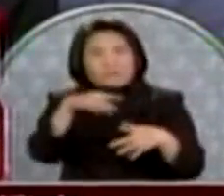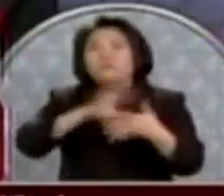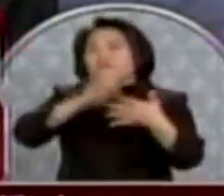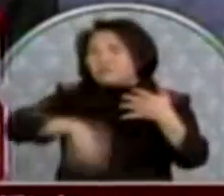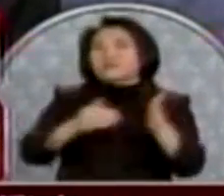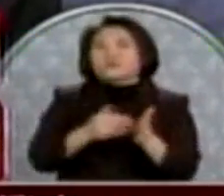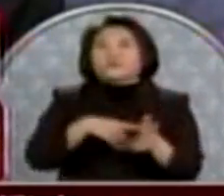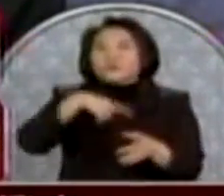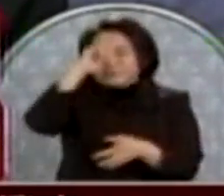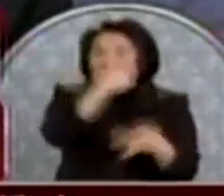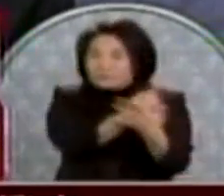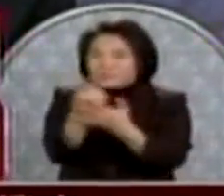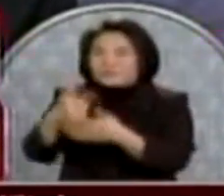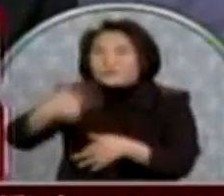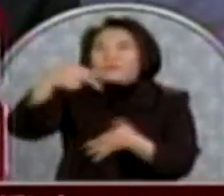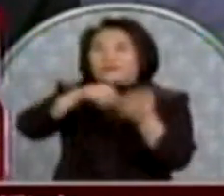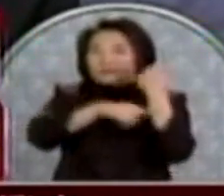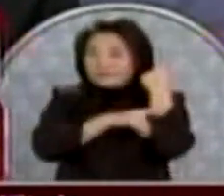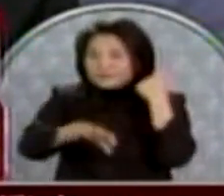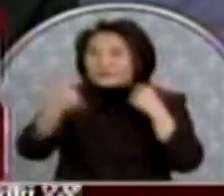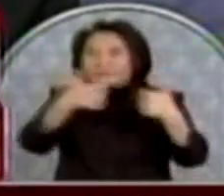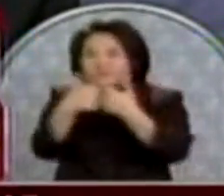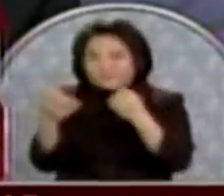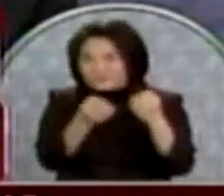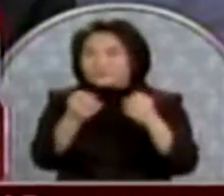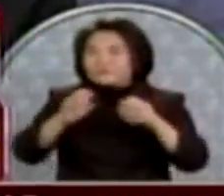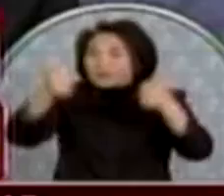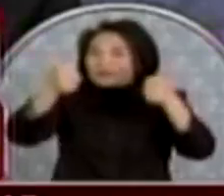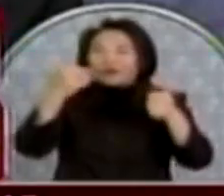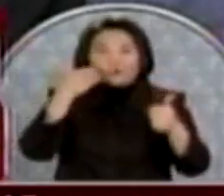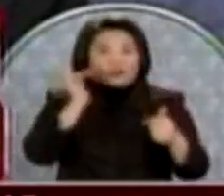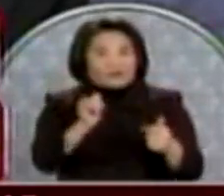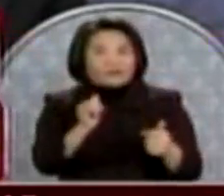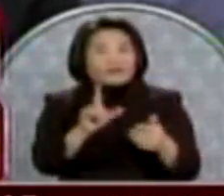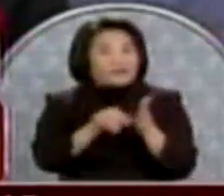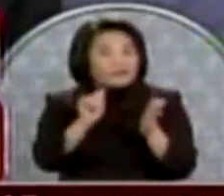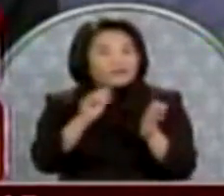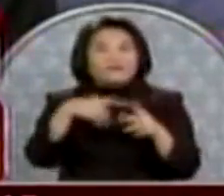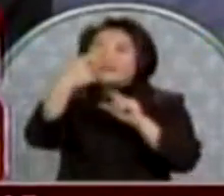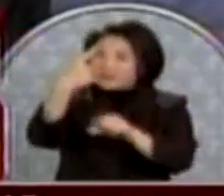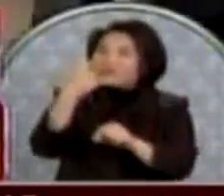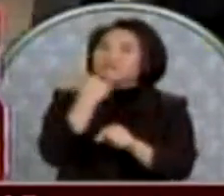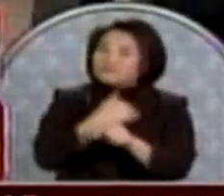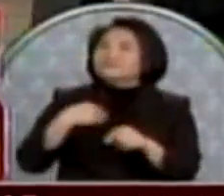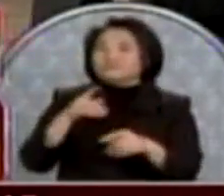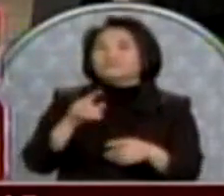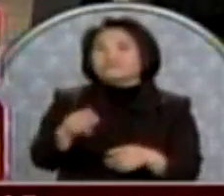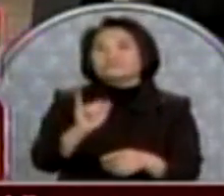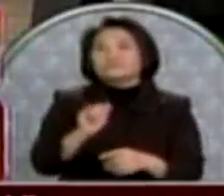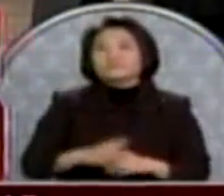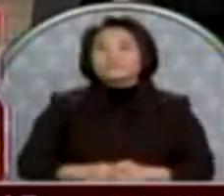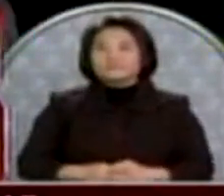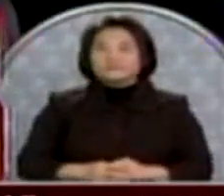望朝野赶快就集会游行法完成协商，如果来得及的话，也许在1月份还有机会。